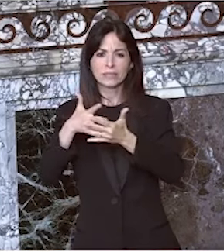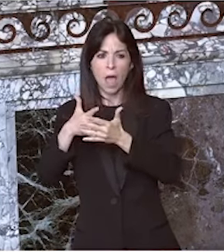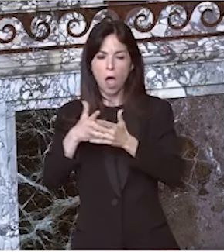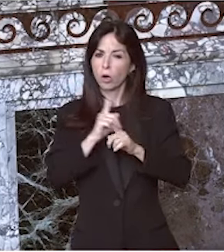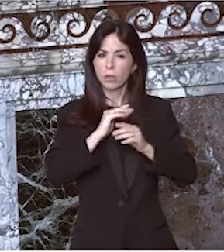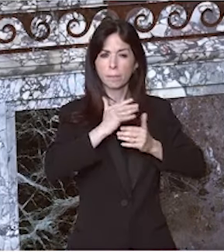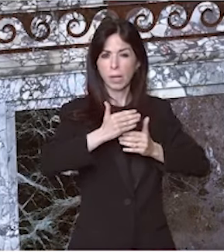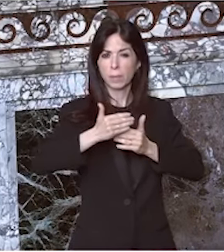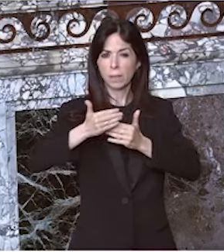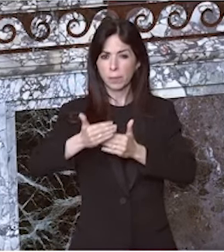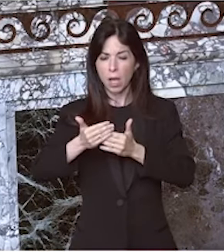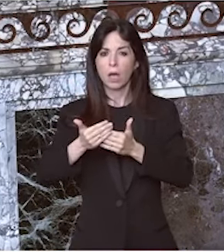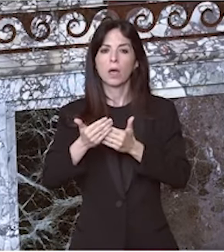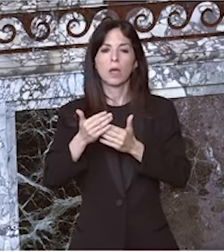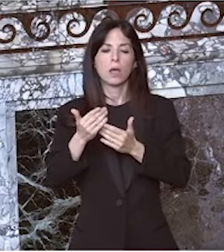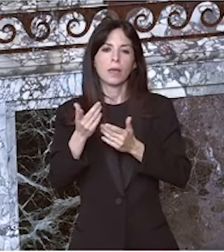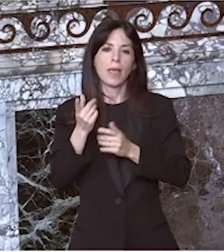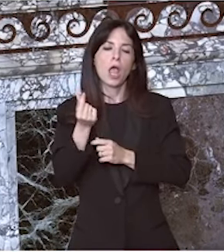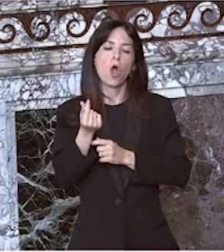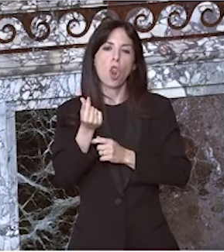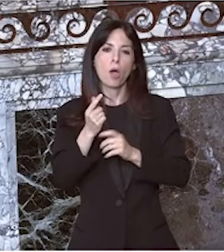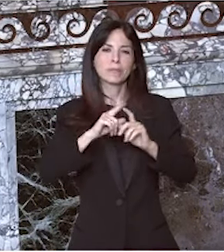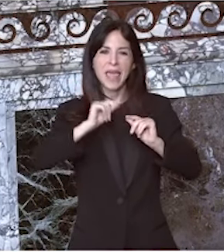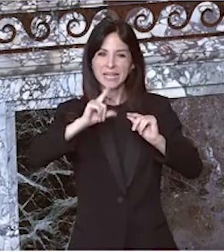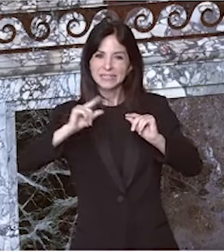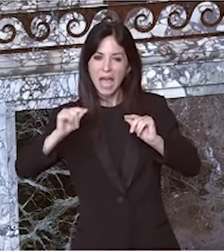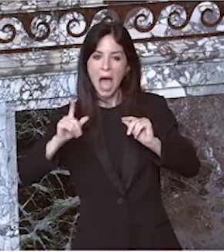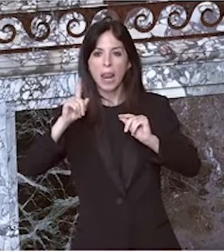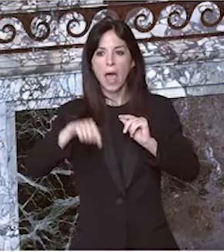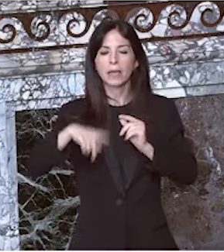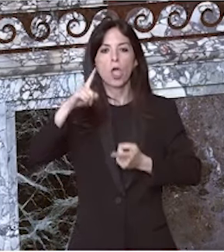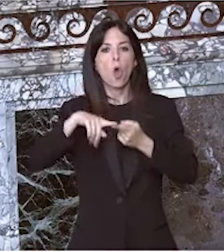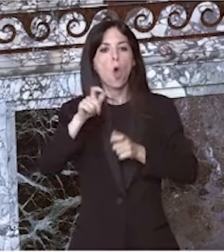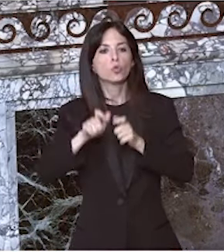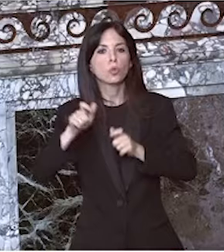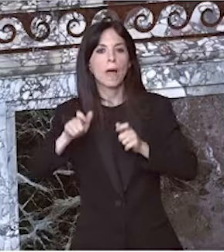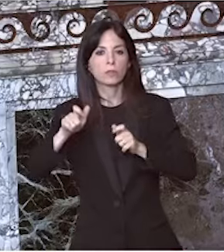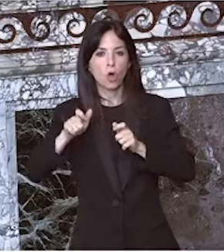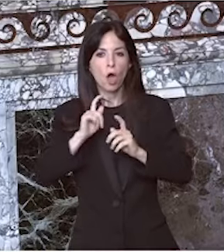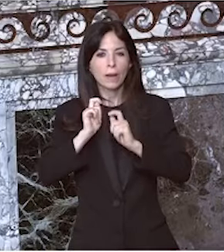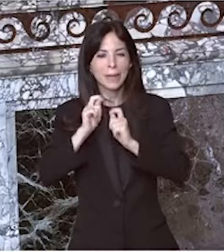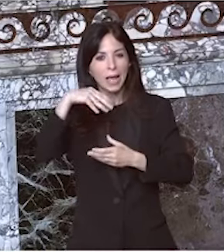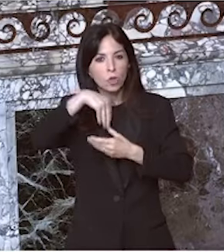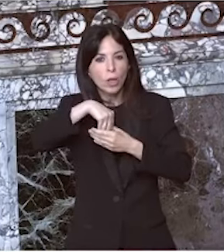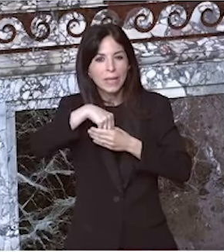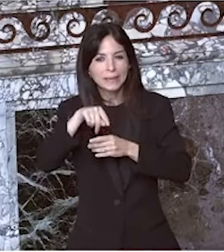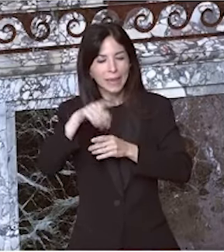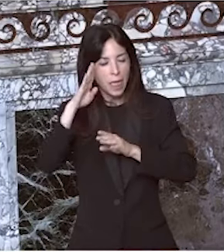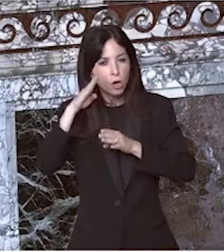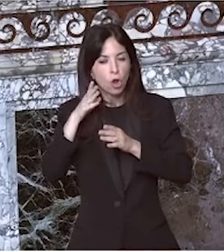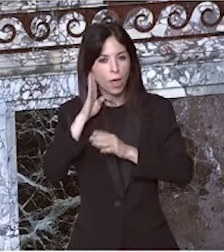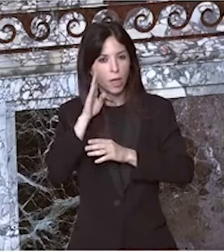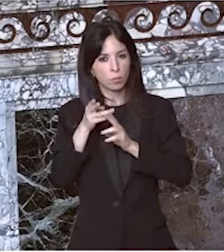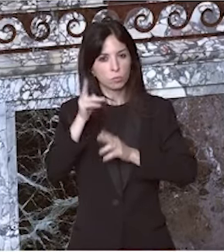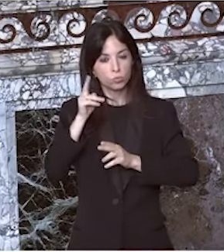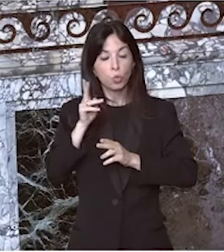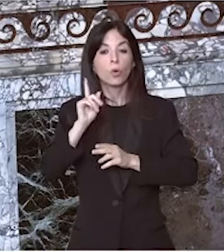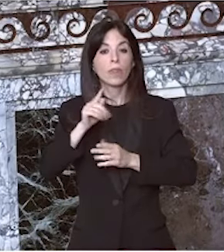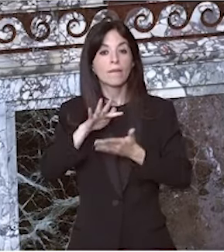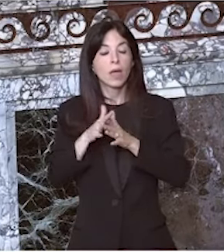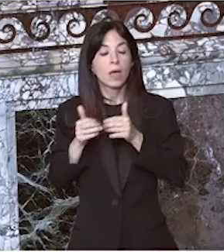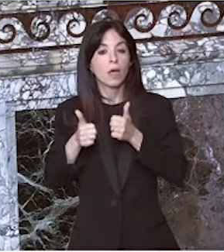potenzialità in termini di economie di scala e platea di consumatori di un mercato interno paragonabile a quello degli Stati Uniti,